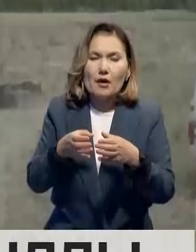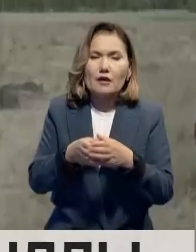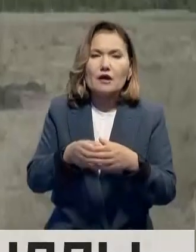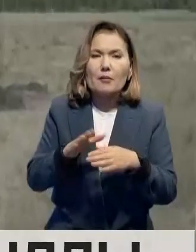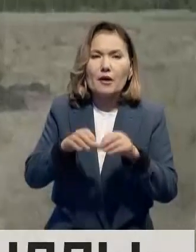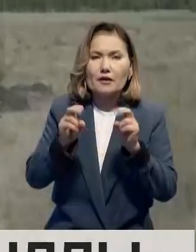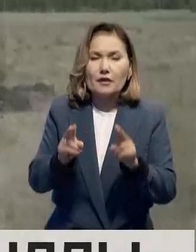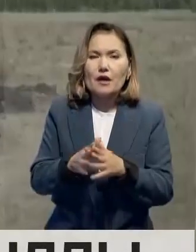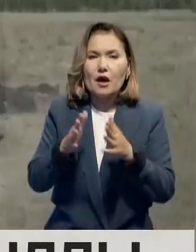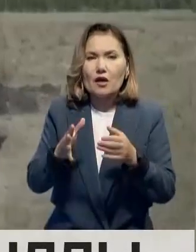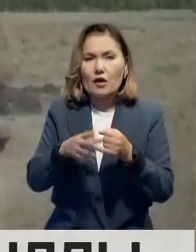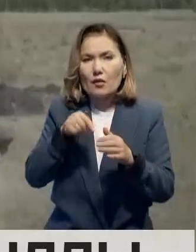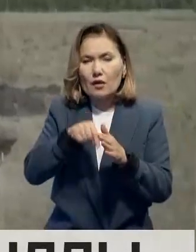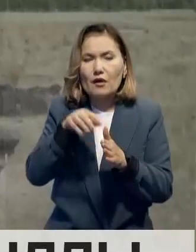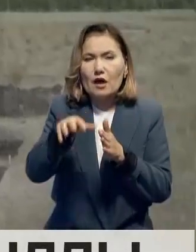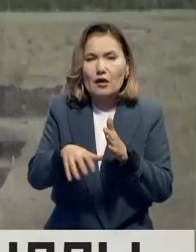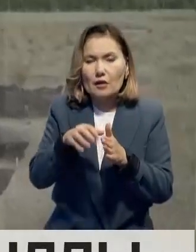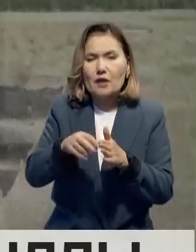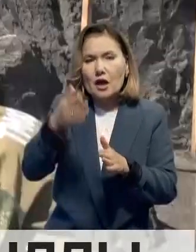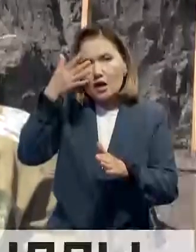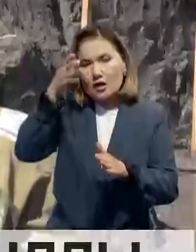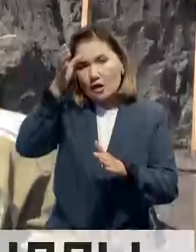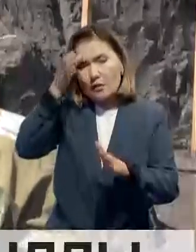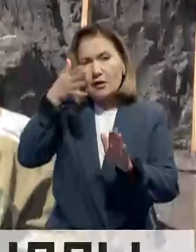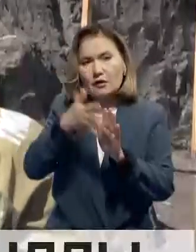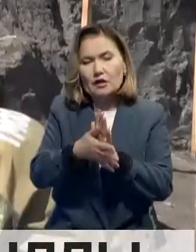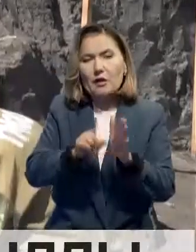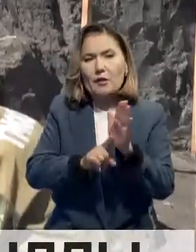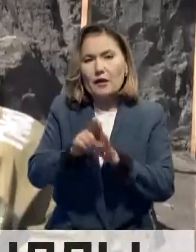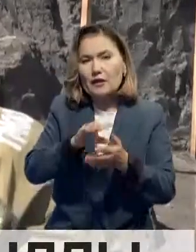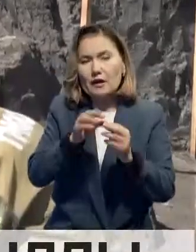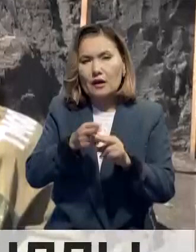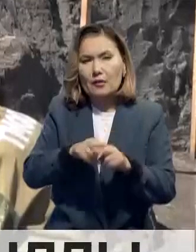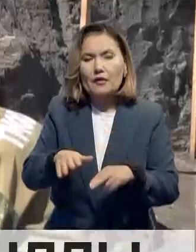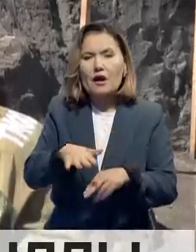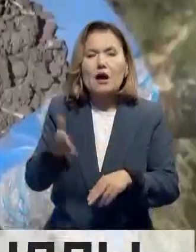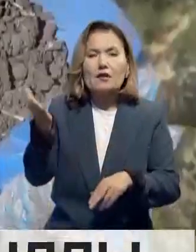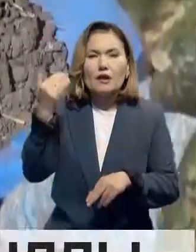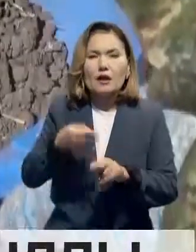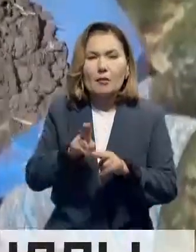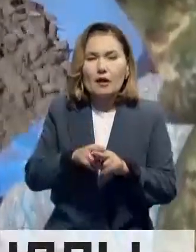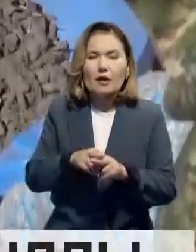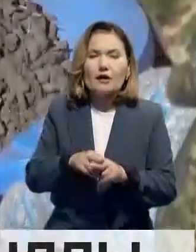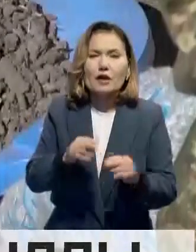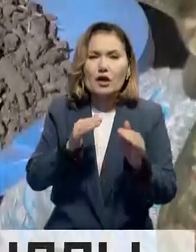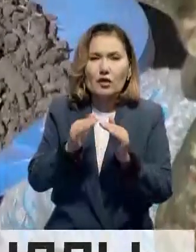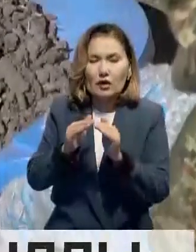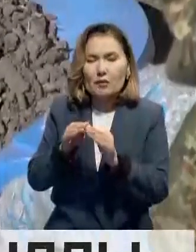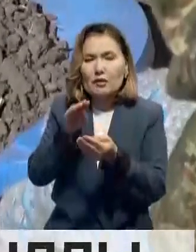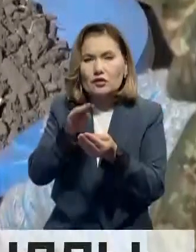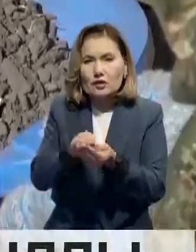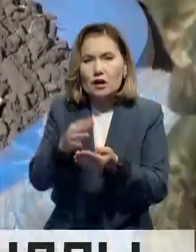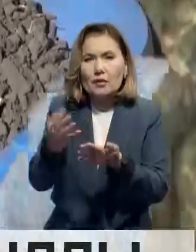бірге ауқымды зерттеу бастады. Экспедиция мүшелері бірнеше аудандар алып, бұрынғы заманның қыстаулары мен көне зираттарын